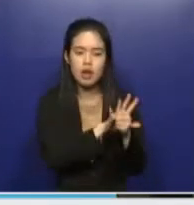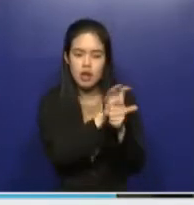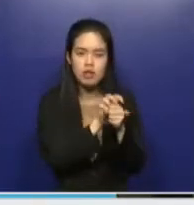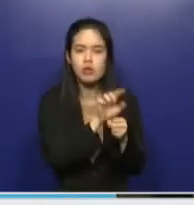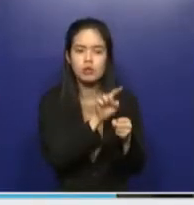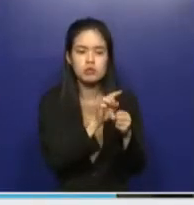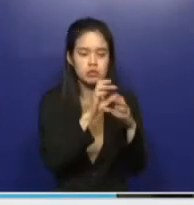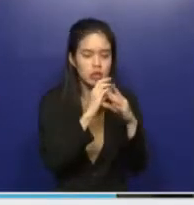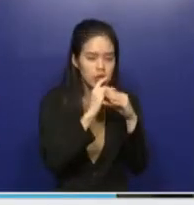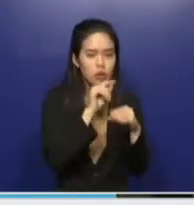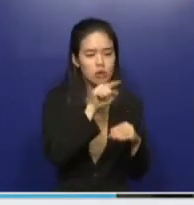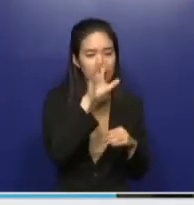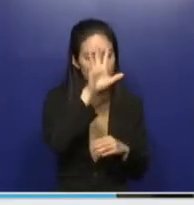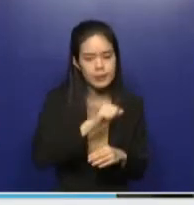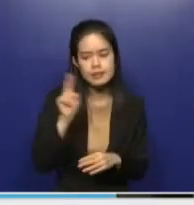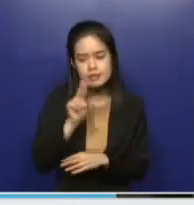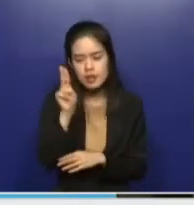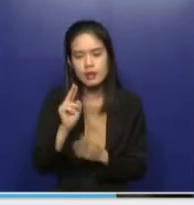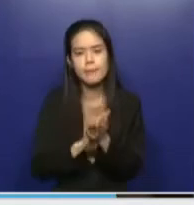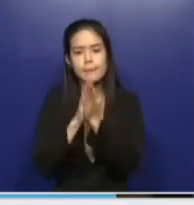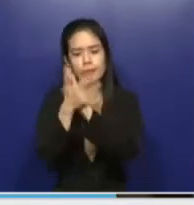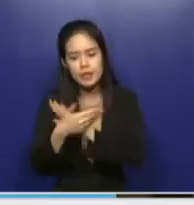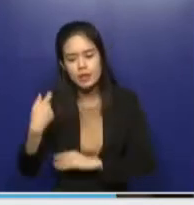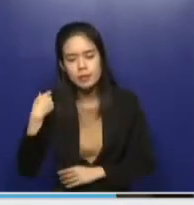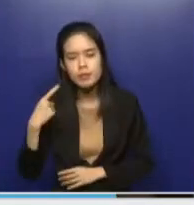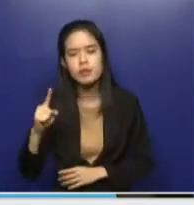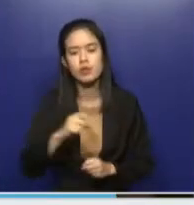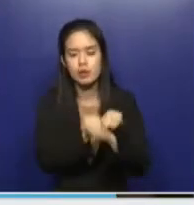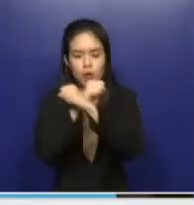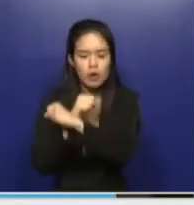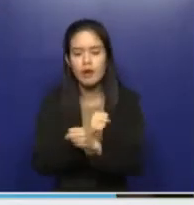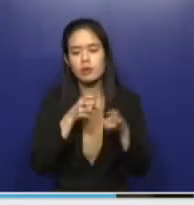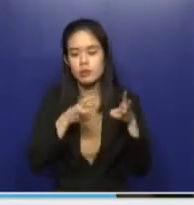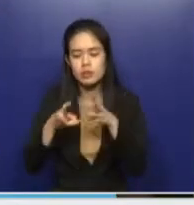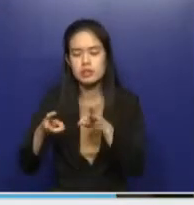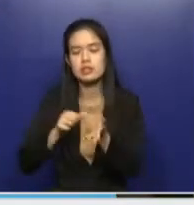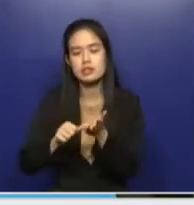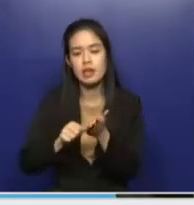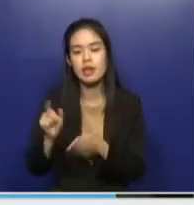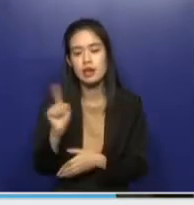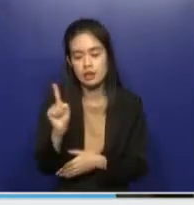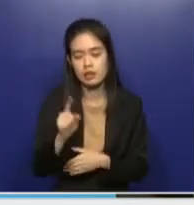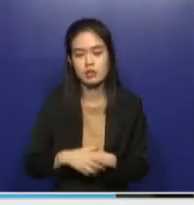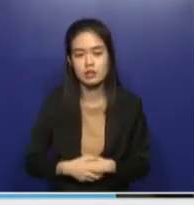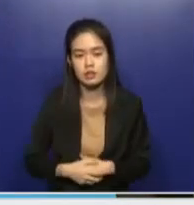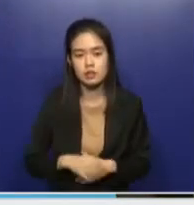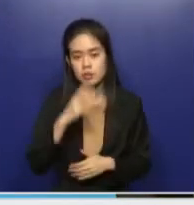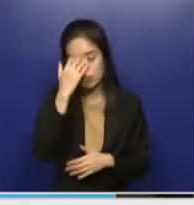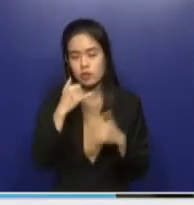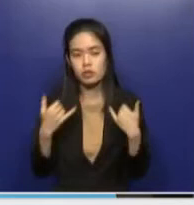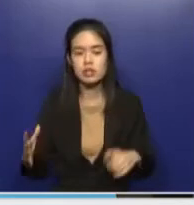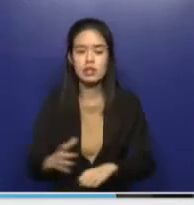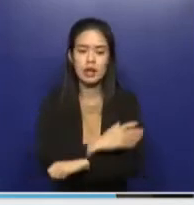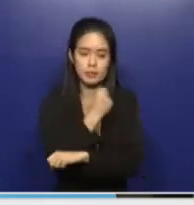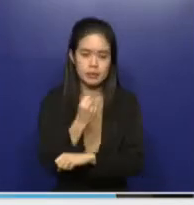ราในอนาคตไม่ใช่เฉพาะเรื่องของการป้องกันโรคและการแก้ไขปัญหาเศรษฐกิจเท่านั้นแม้กระทั่งการแก้ไขปัญหาทางการเมืองเ